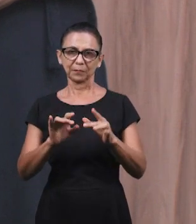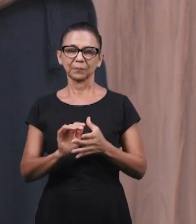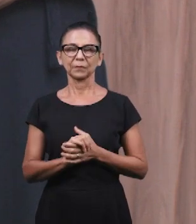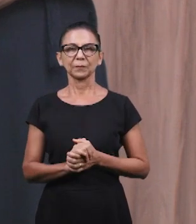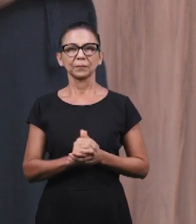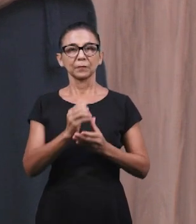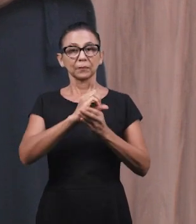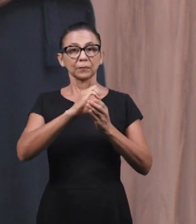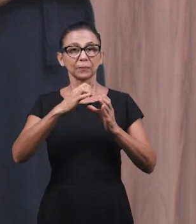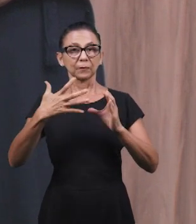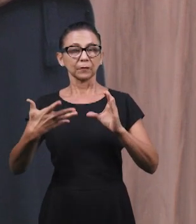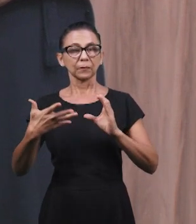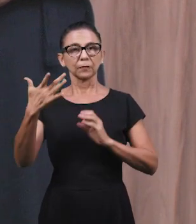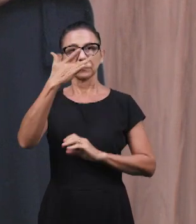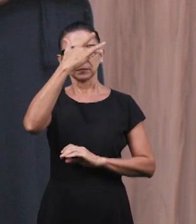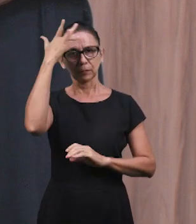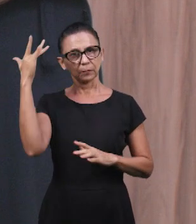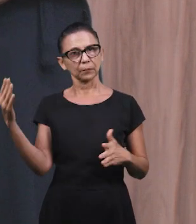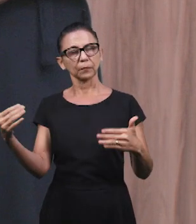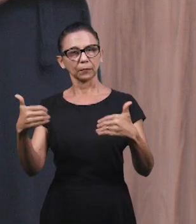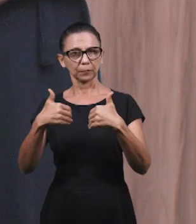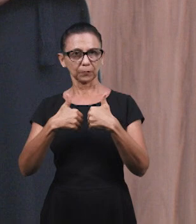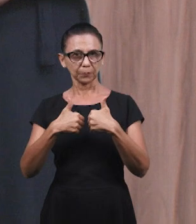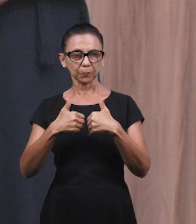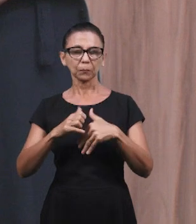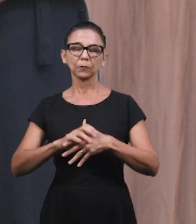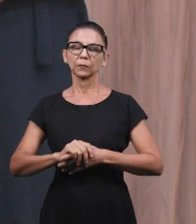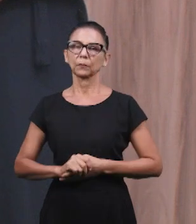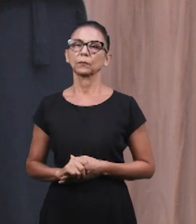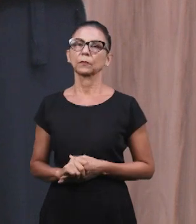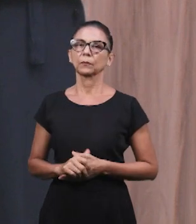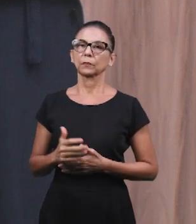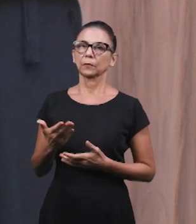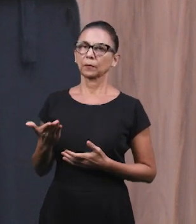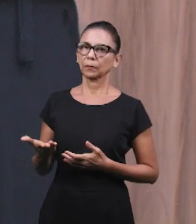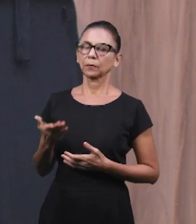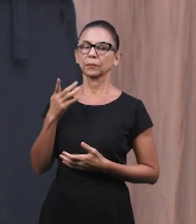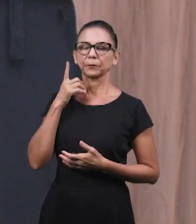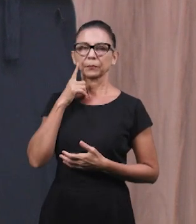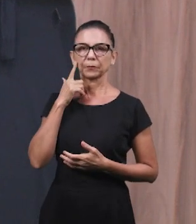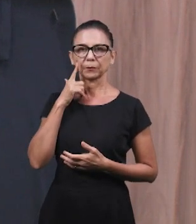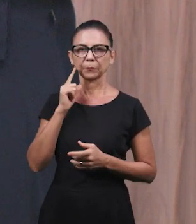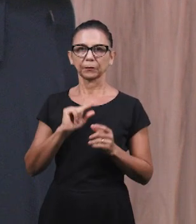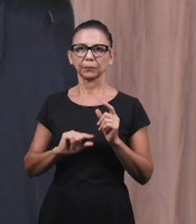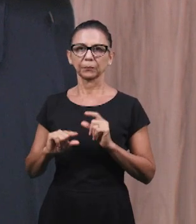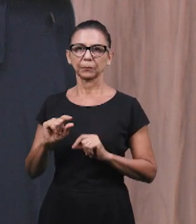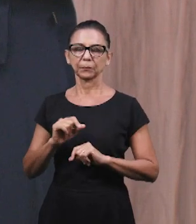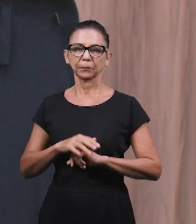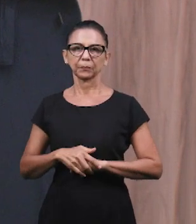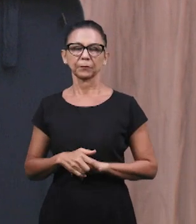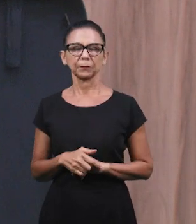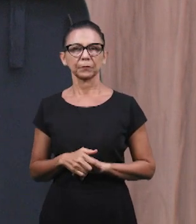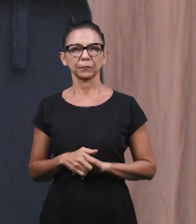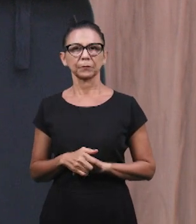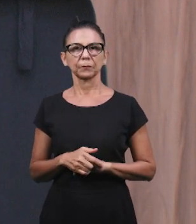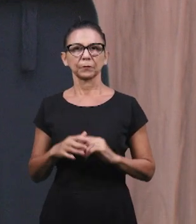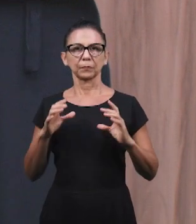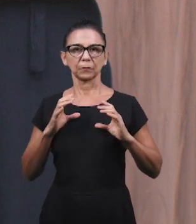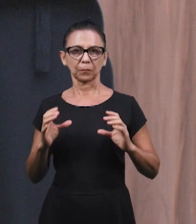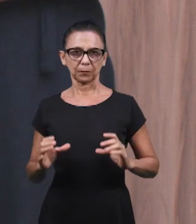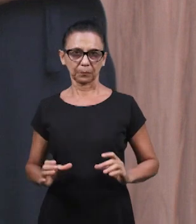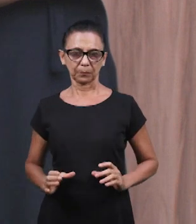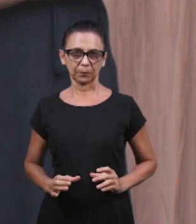répétitif, qui sont les caractéristiques de quelqu'un qui a le trouble de l'autisme.